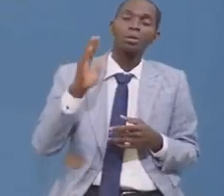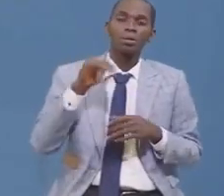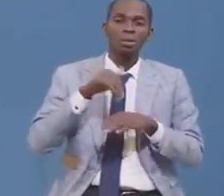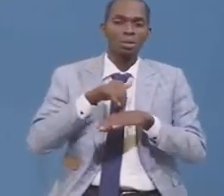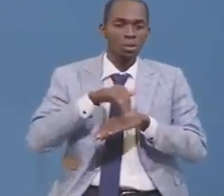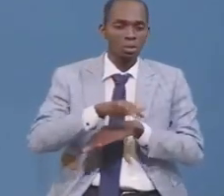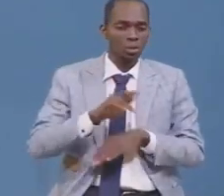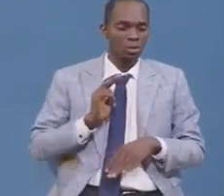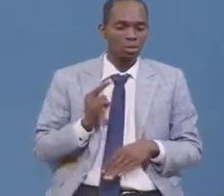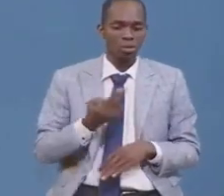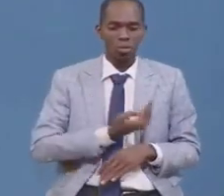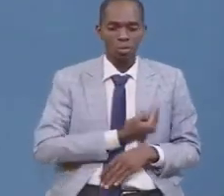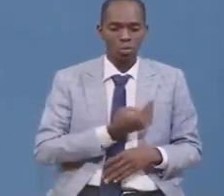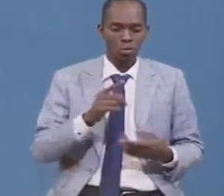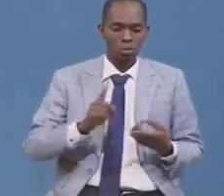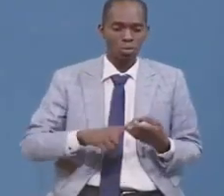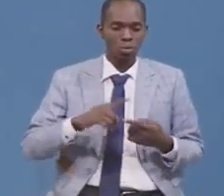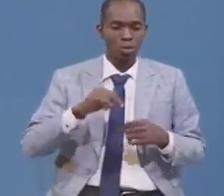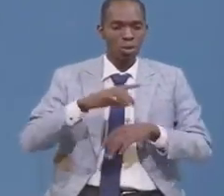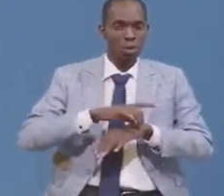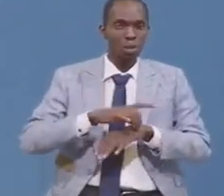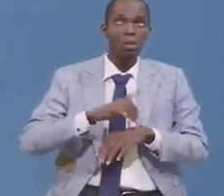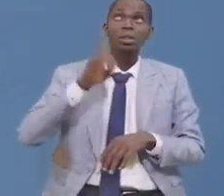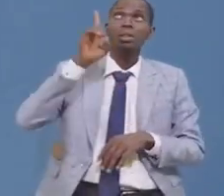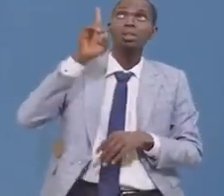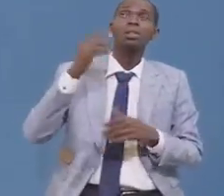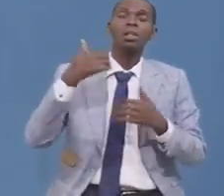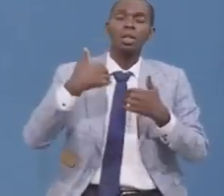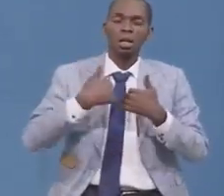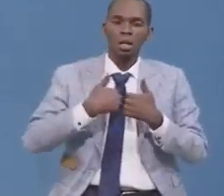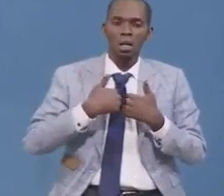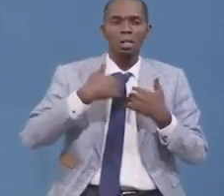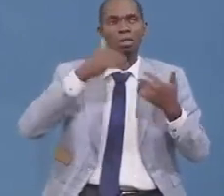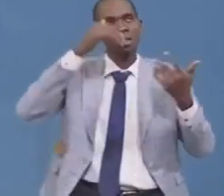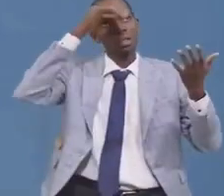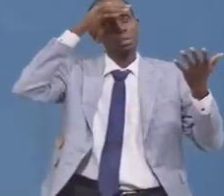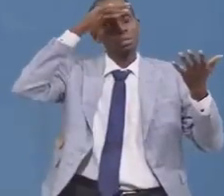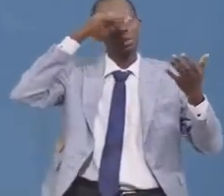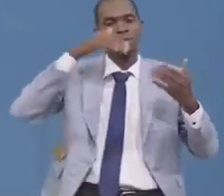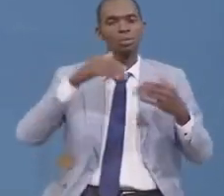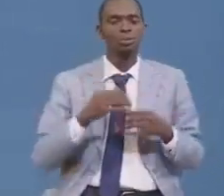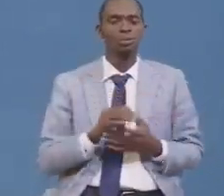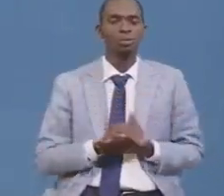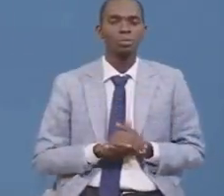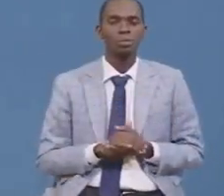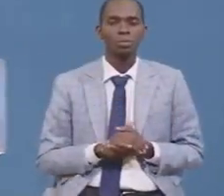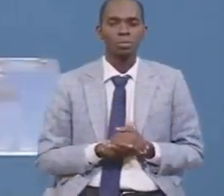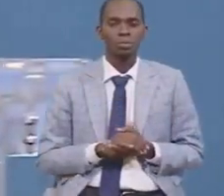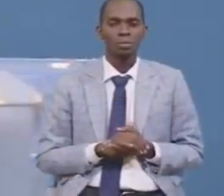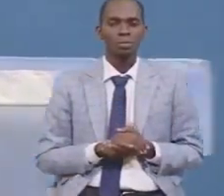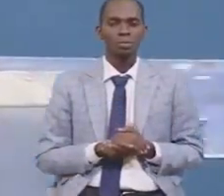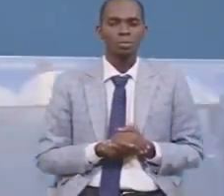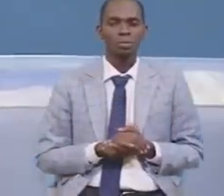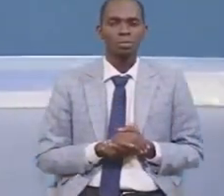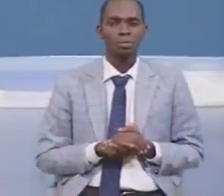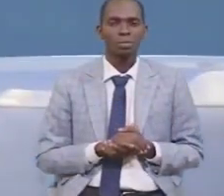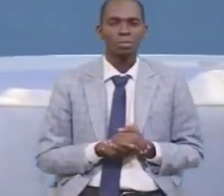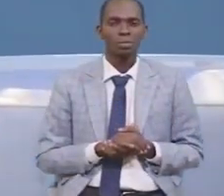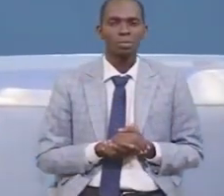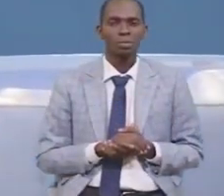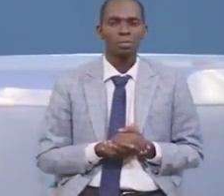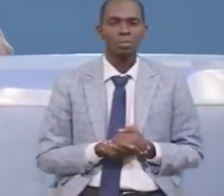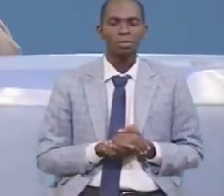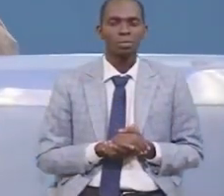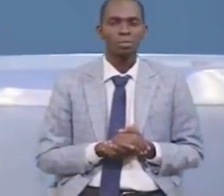sent us to earth, they had expectation. సావుకులారా, దేవుడు మనలను ఈ లోకంలోకి పంపించినప్పుడు ఆయనకు